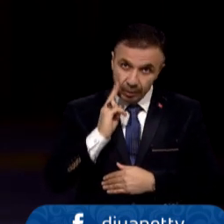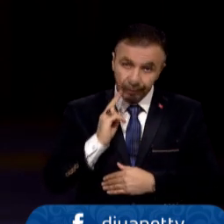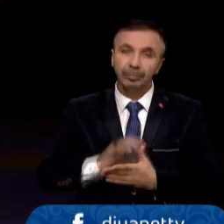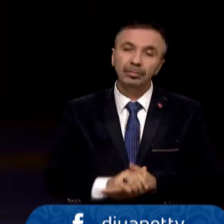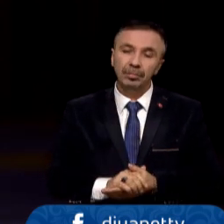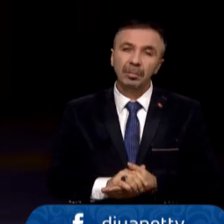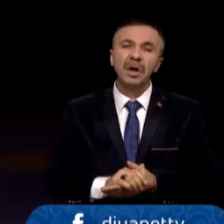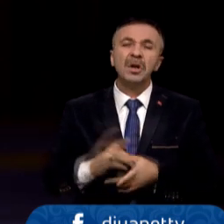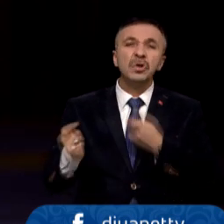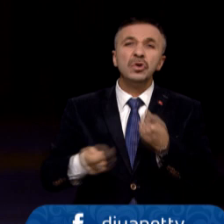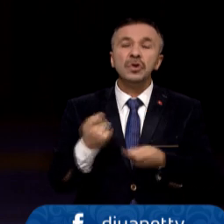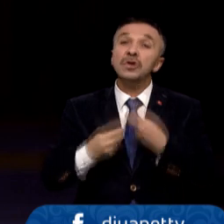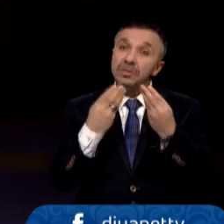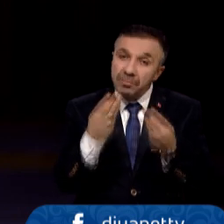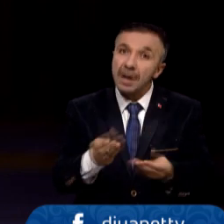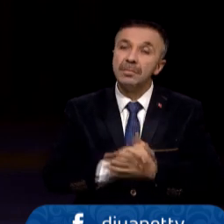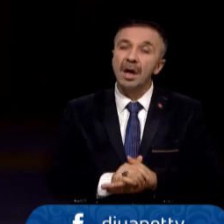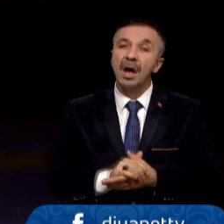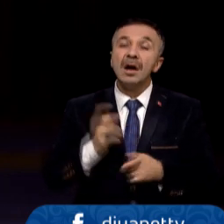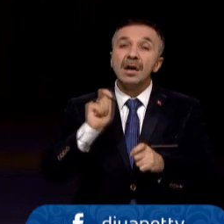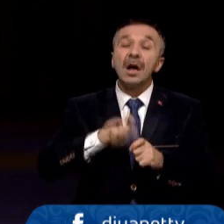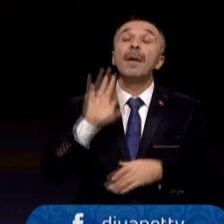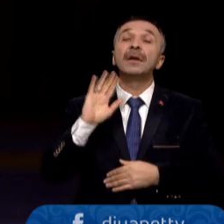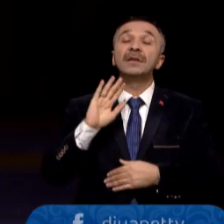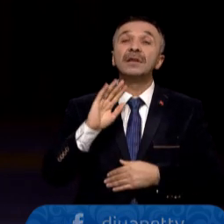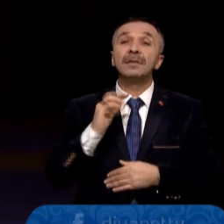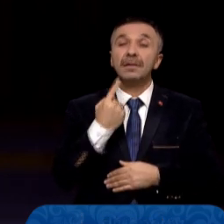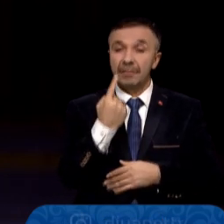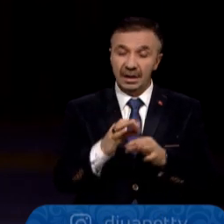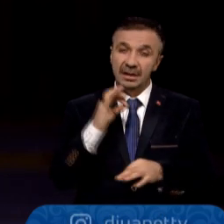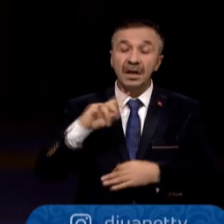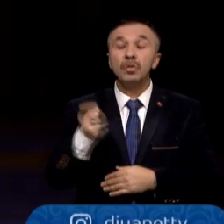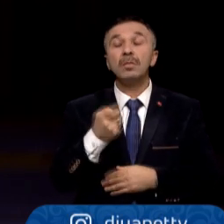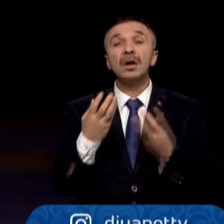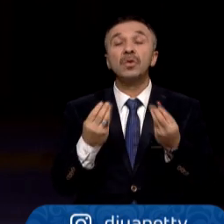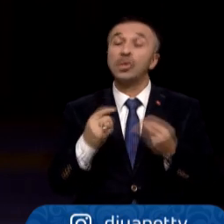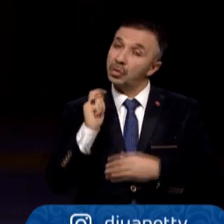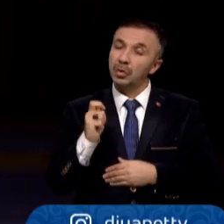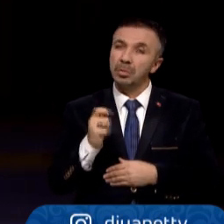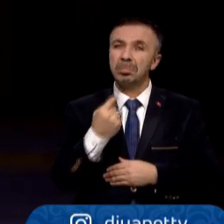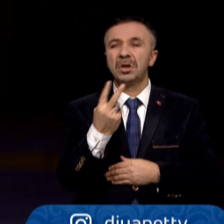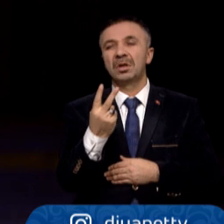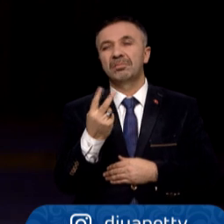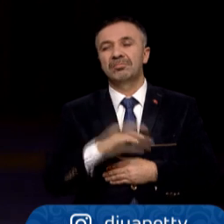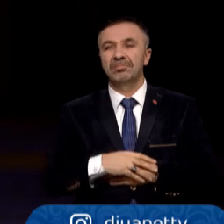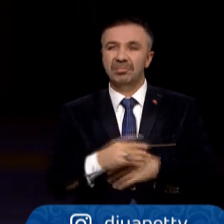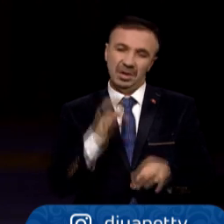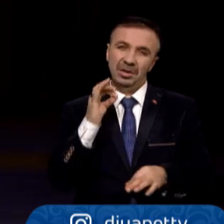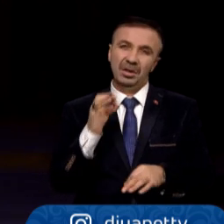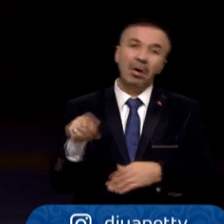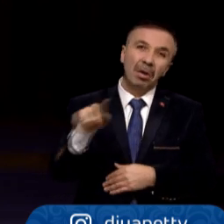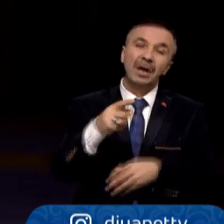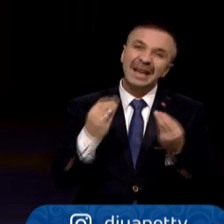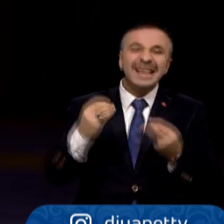Yani iş verip de yapamadığı bir insanı bulmak çok zordur Bir iki tane